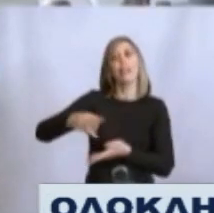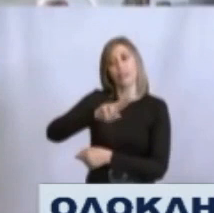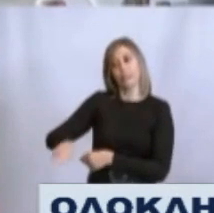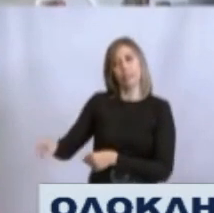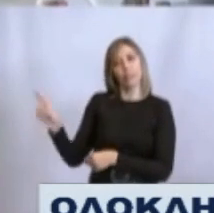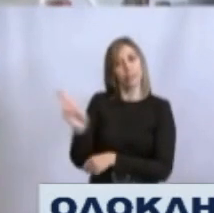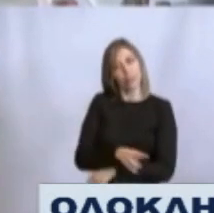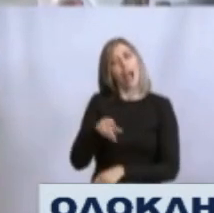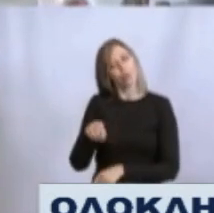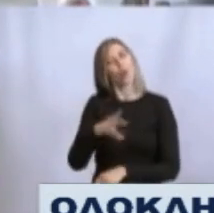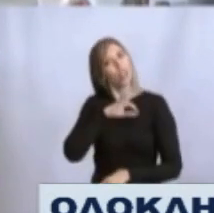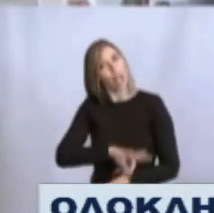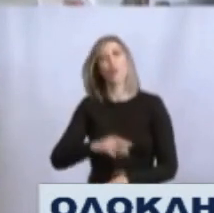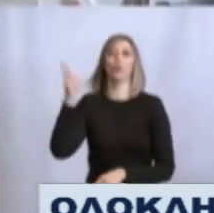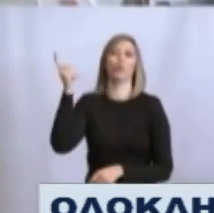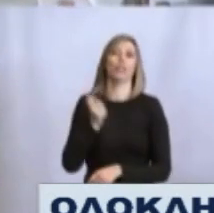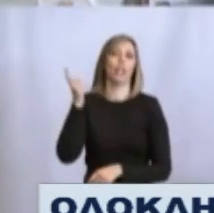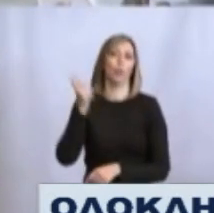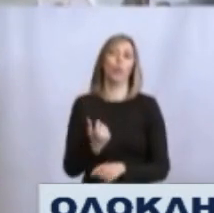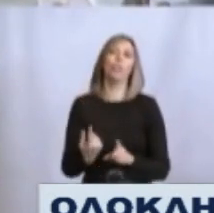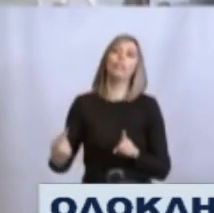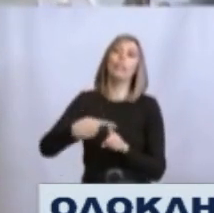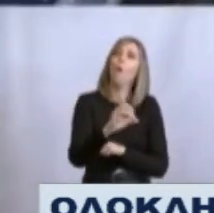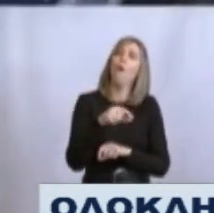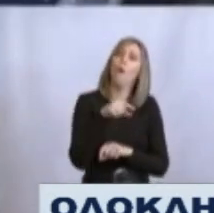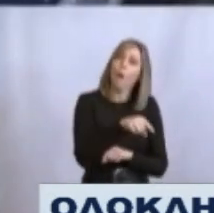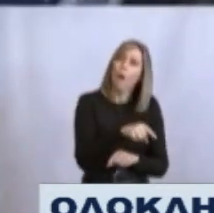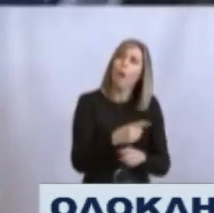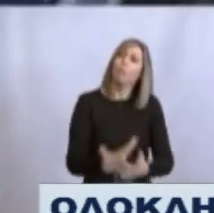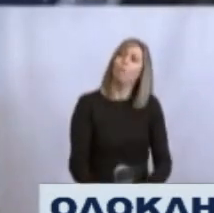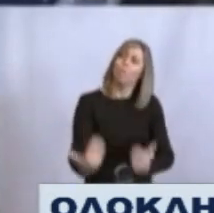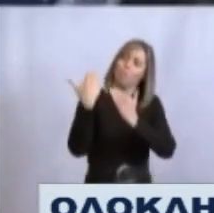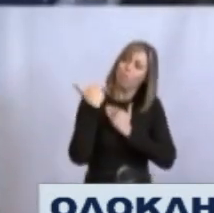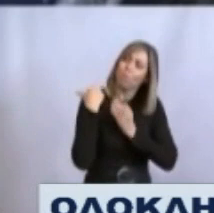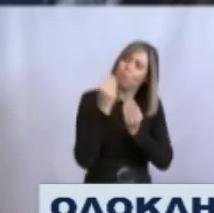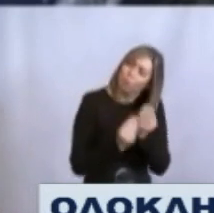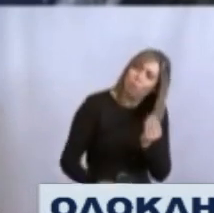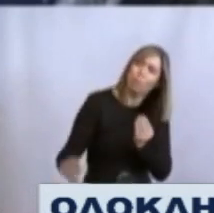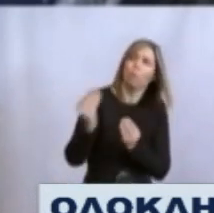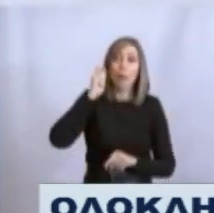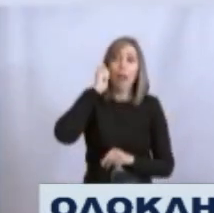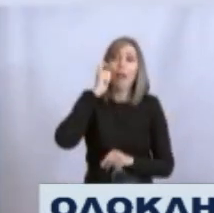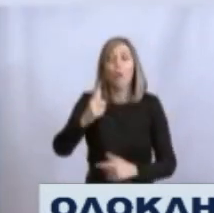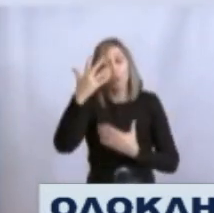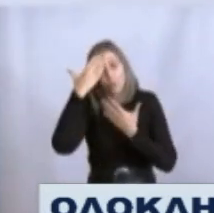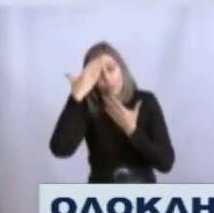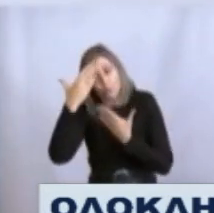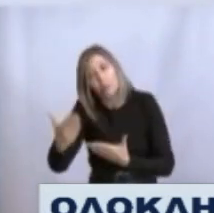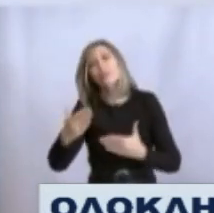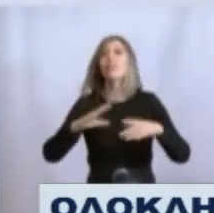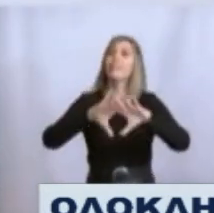να βελτιώσουμε ακόμα περισσότερο το επίπεδο εξυπηρέτησης των πολιτών από τον ΕΦΚΑ. Τέλος, ο Πρωθυπουργός